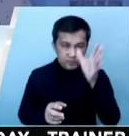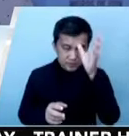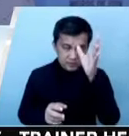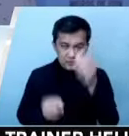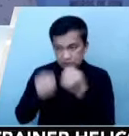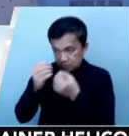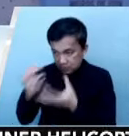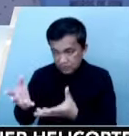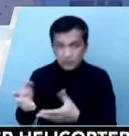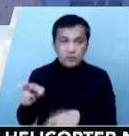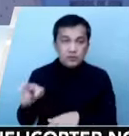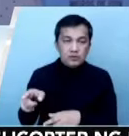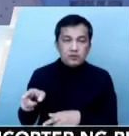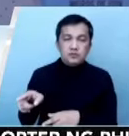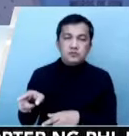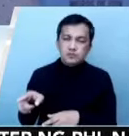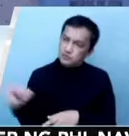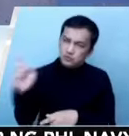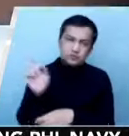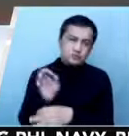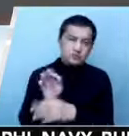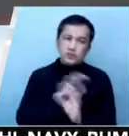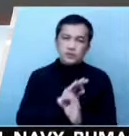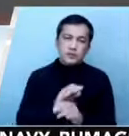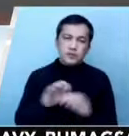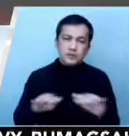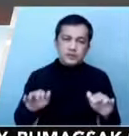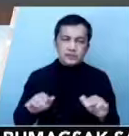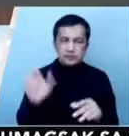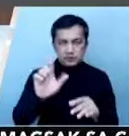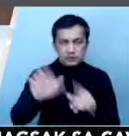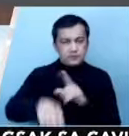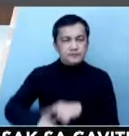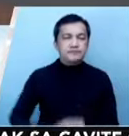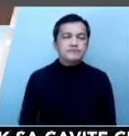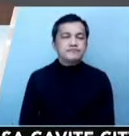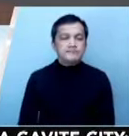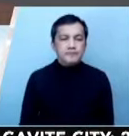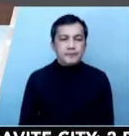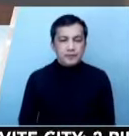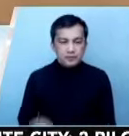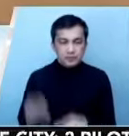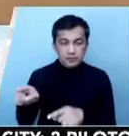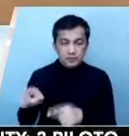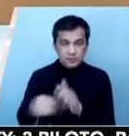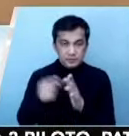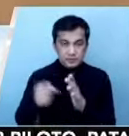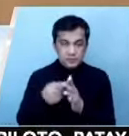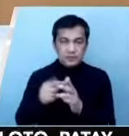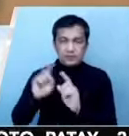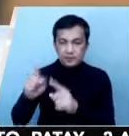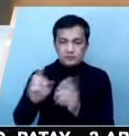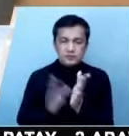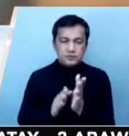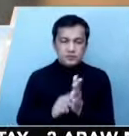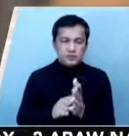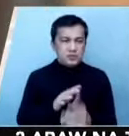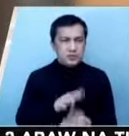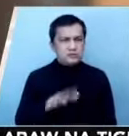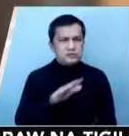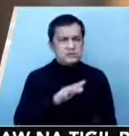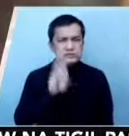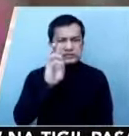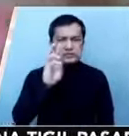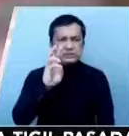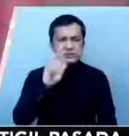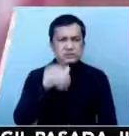na sunduin ang mga bata on time. Kung sila may minsang pasok pa sa campus, ang halos 6,000 ibang